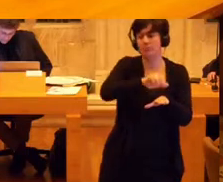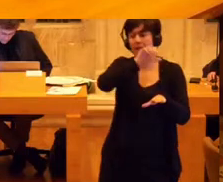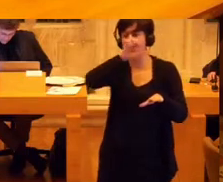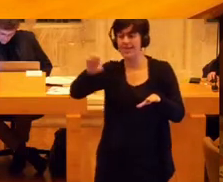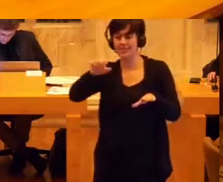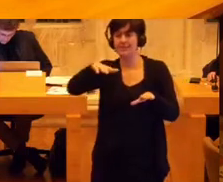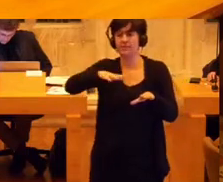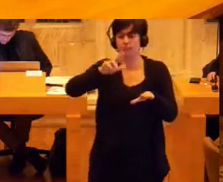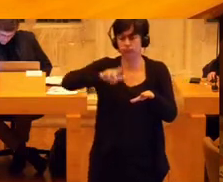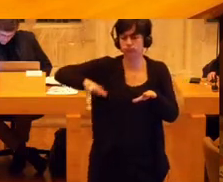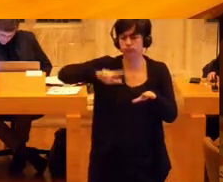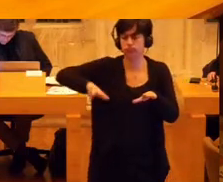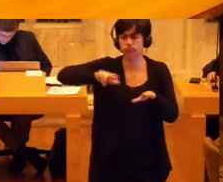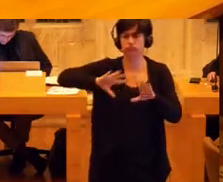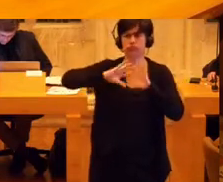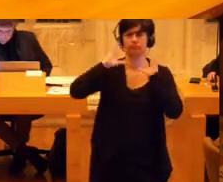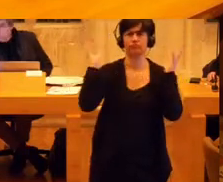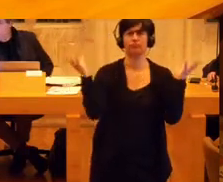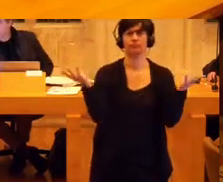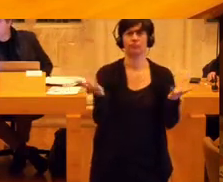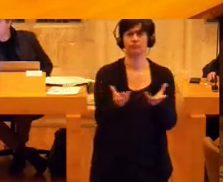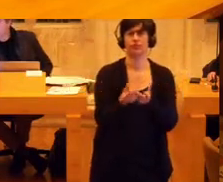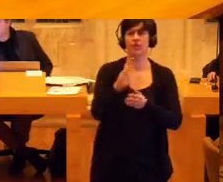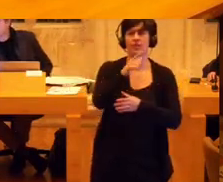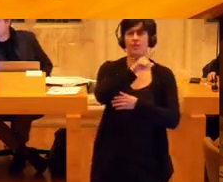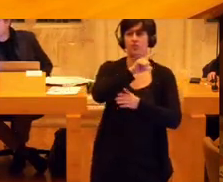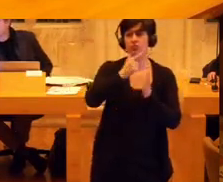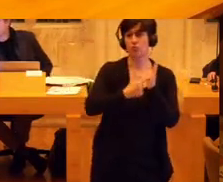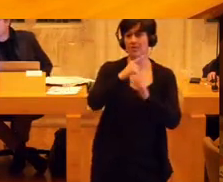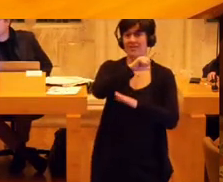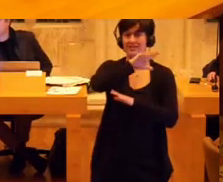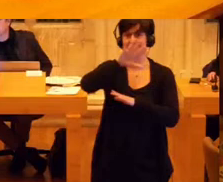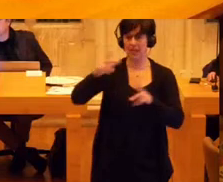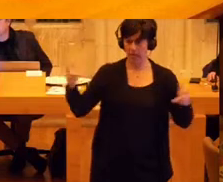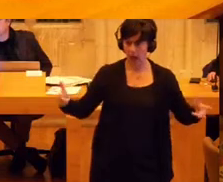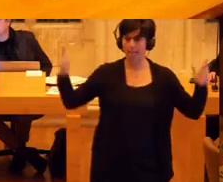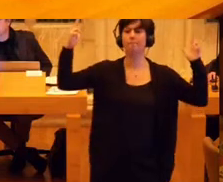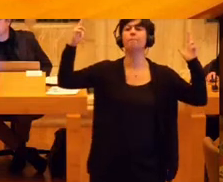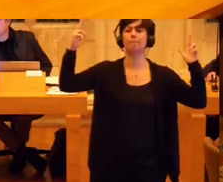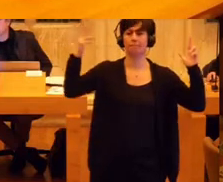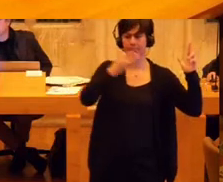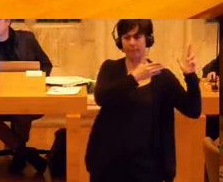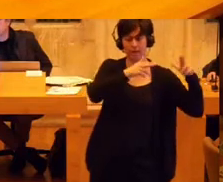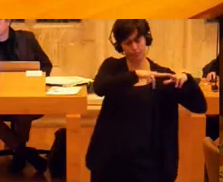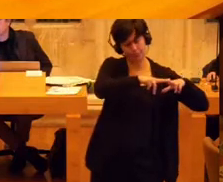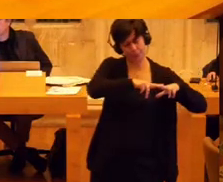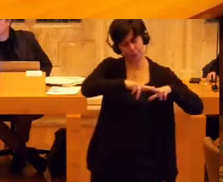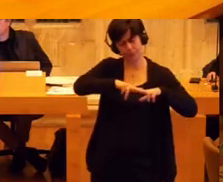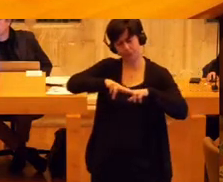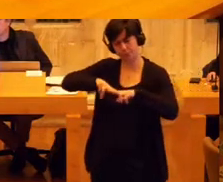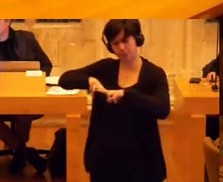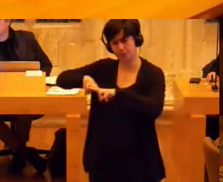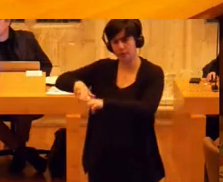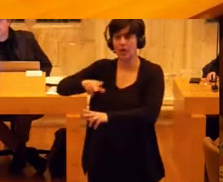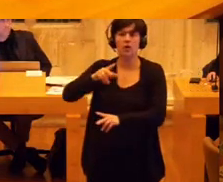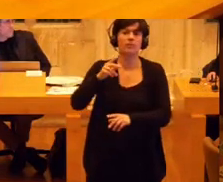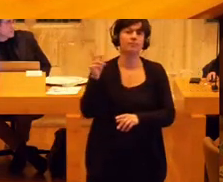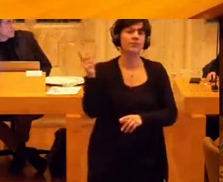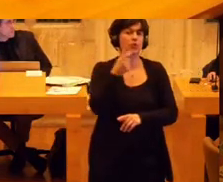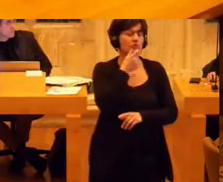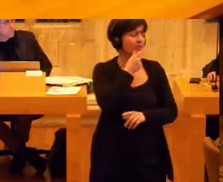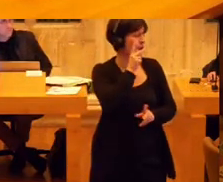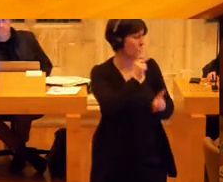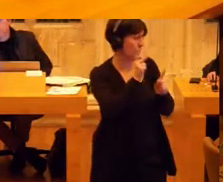pour des travaux qui vont être menés en 25 pour cette avenue de la Délivrande. Peut-être préciser que sur